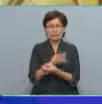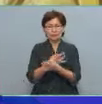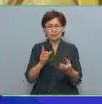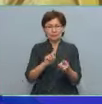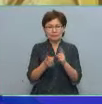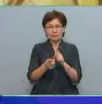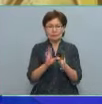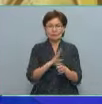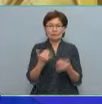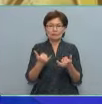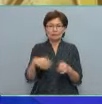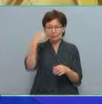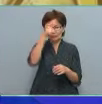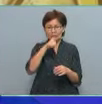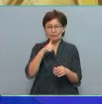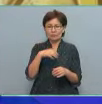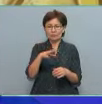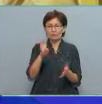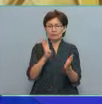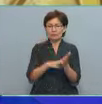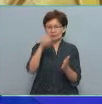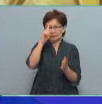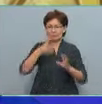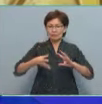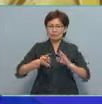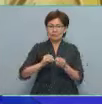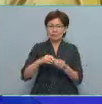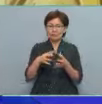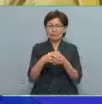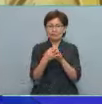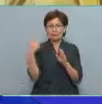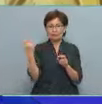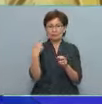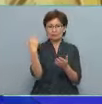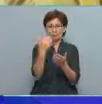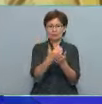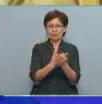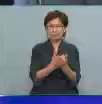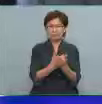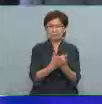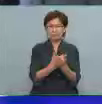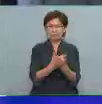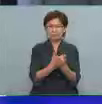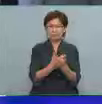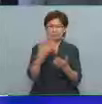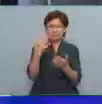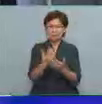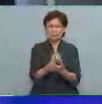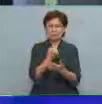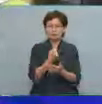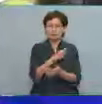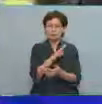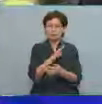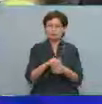отыр. Биылғы жылдың 9 айының қорытындысы бойынша ауыл шаруашылығы саласы толайым табыстарға қол жеткізді. Бүгінгі